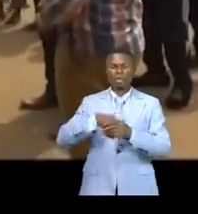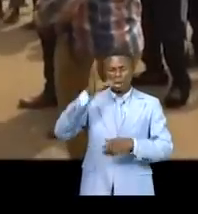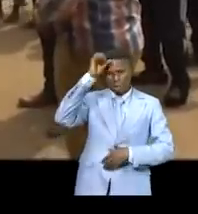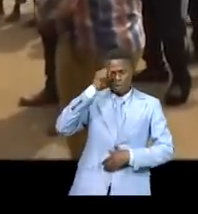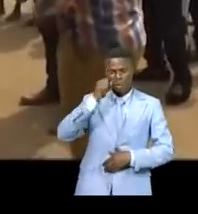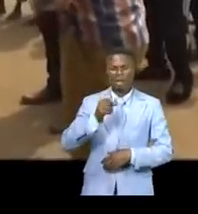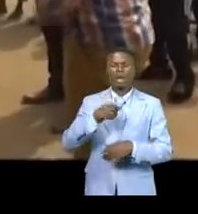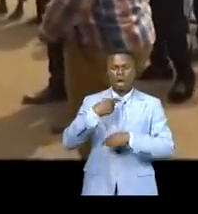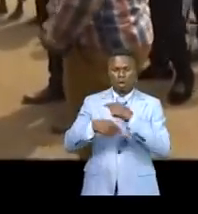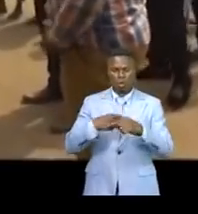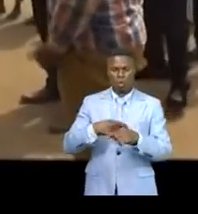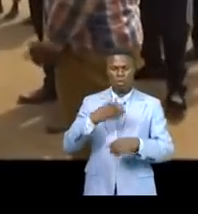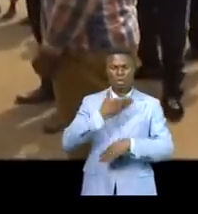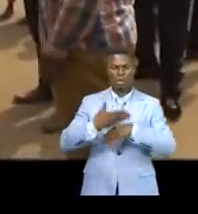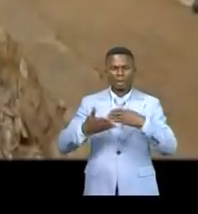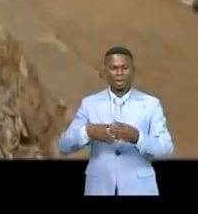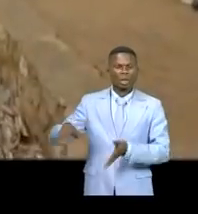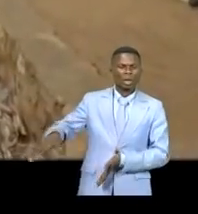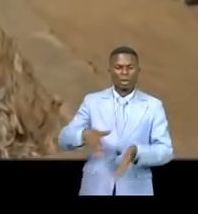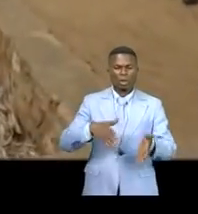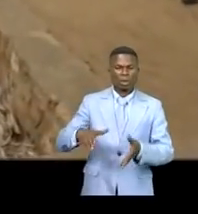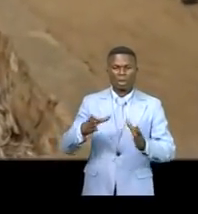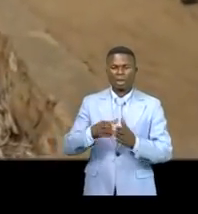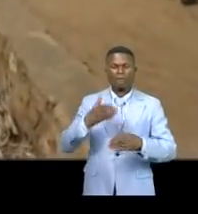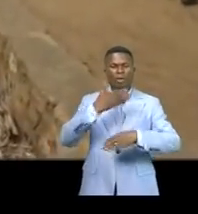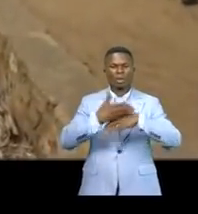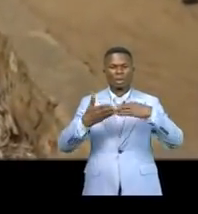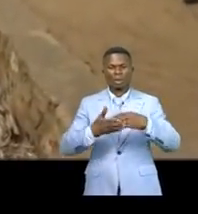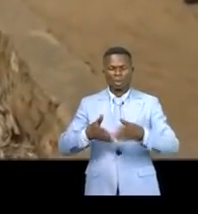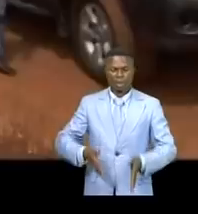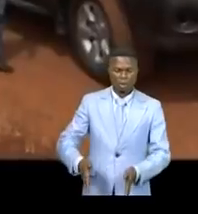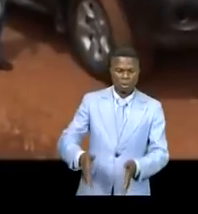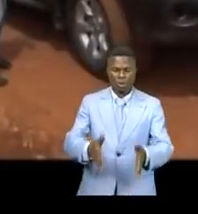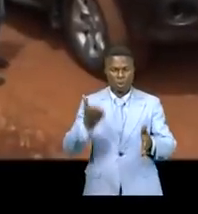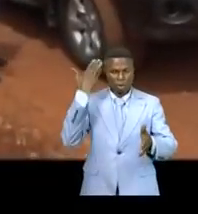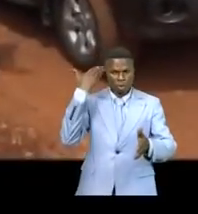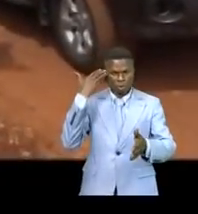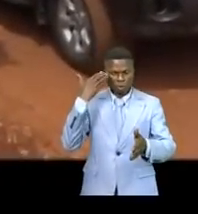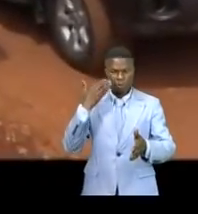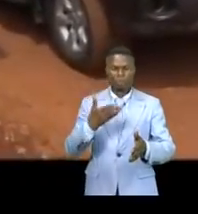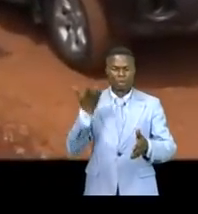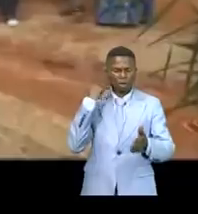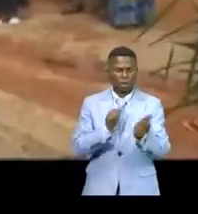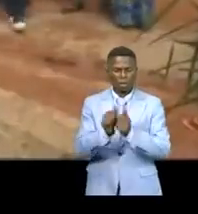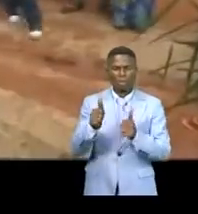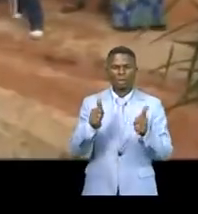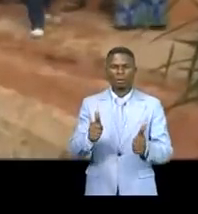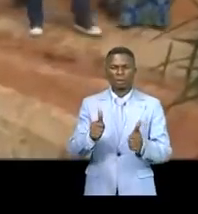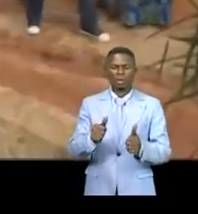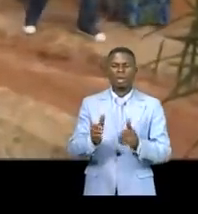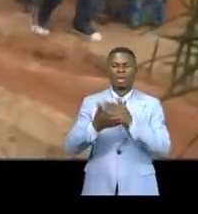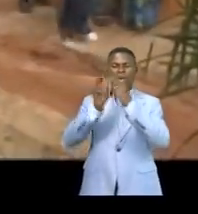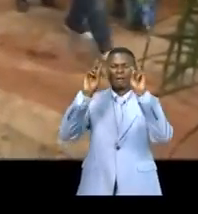bénéficient déjà des infrastructures routières avec la construction des caniveaux pour une bonne conduite des eaux de pluie. La cité de